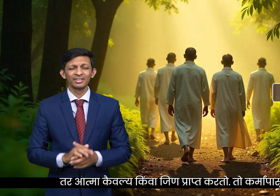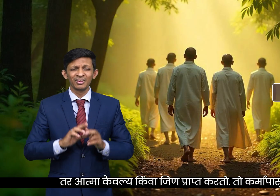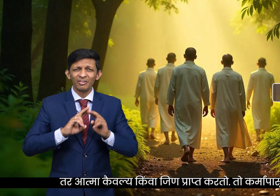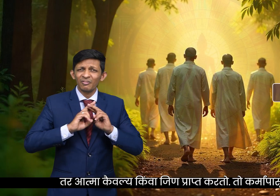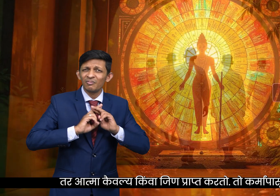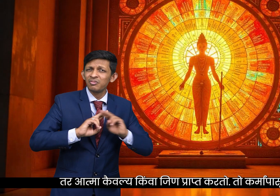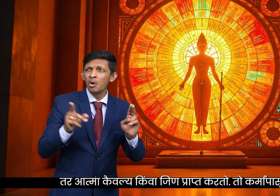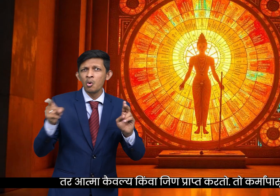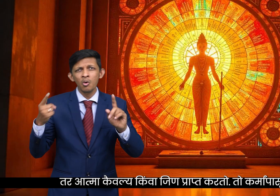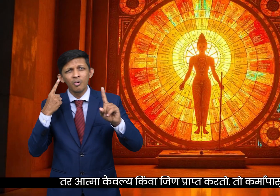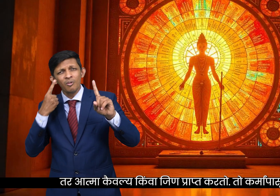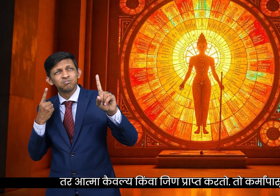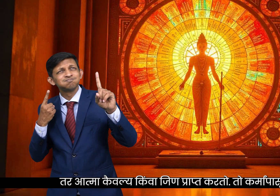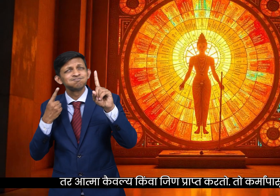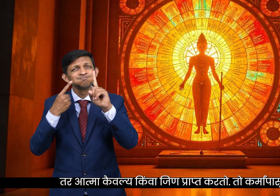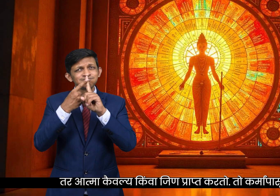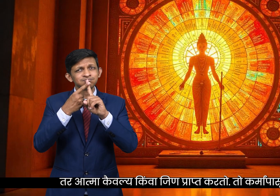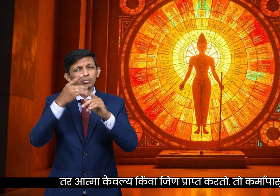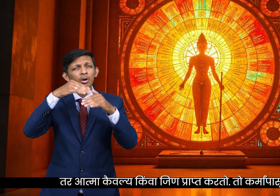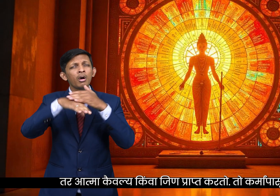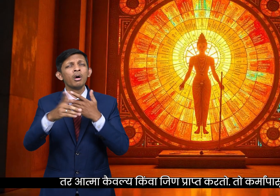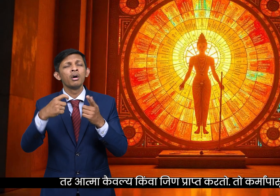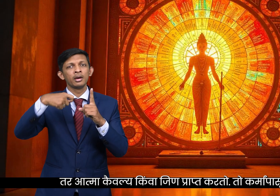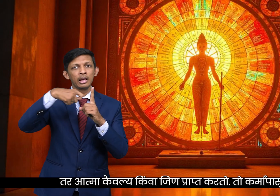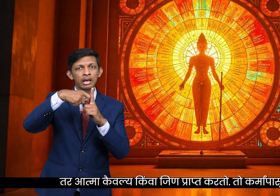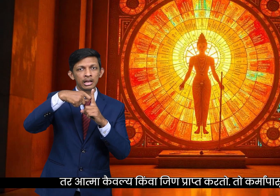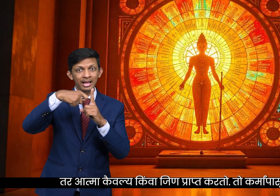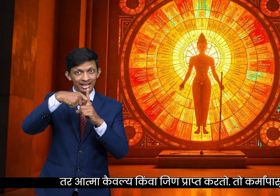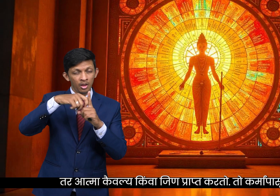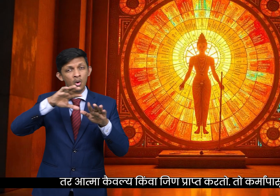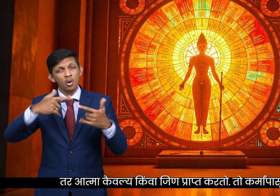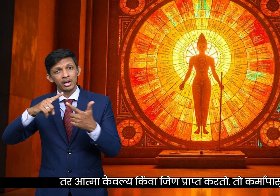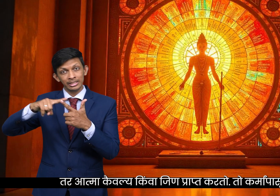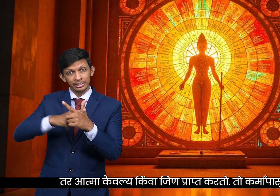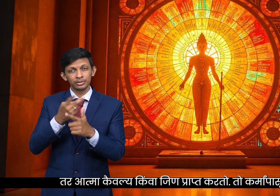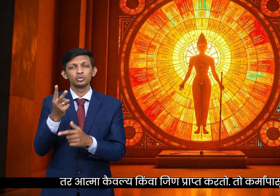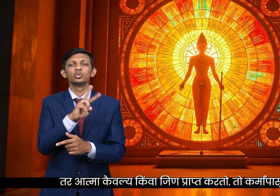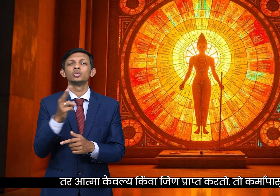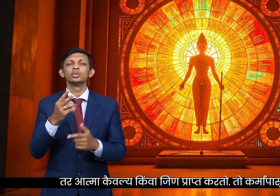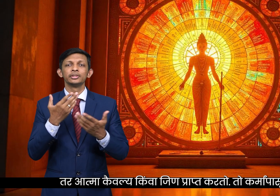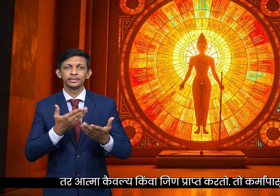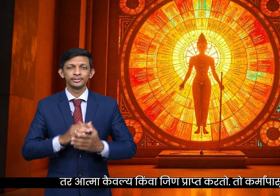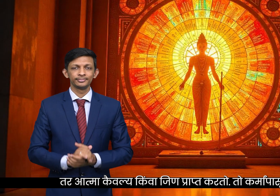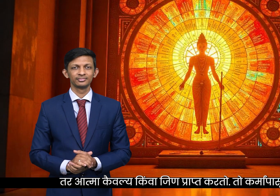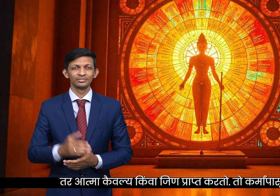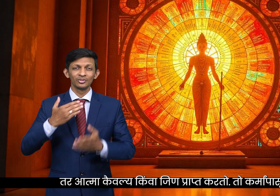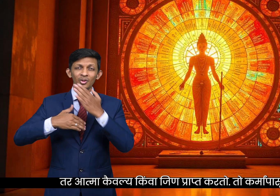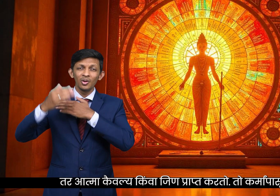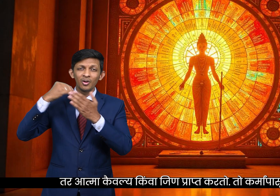तर आत्मा कैवल्य किंवा चीन प्राप्त करतो. तो कर्मापासून मुक्त होतो.